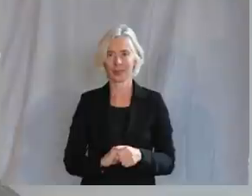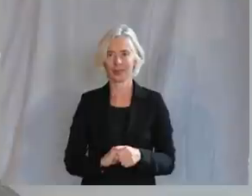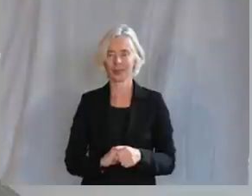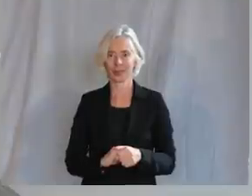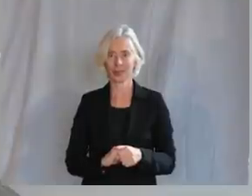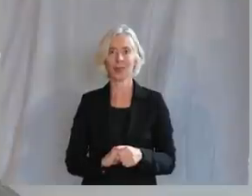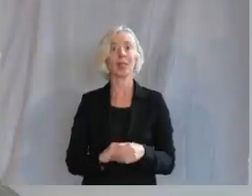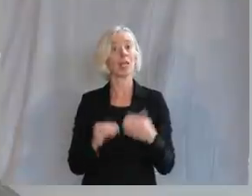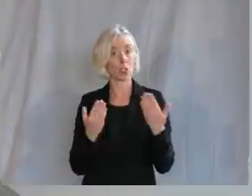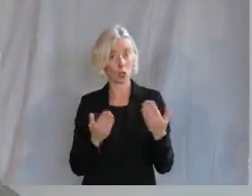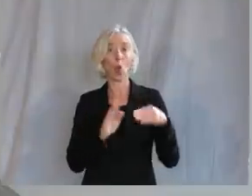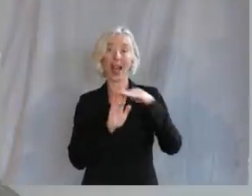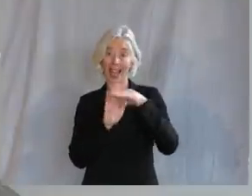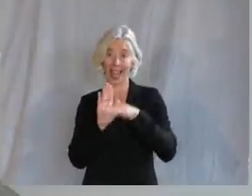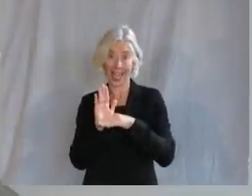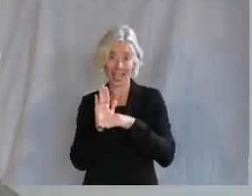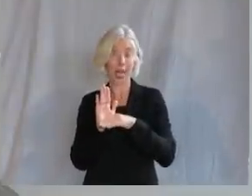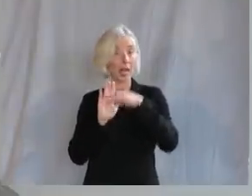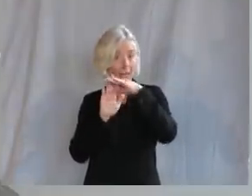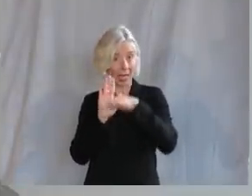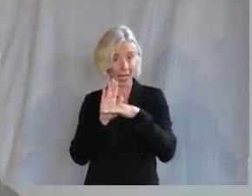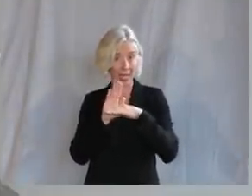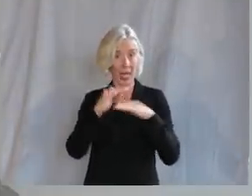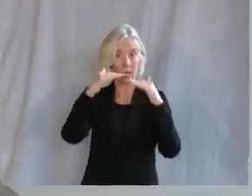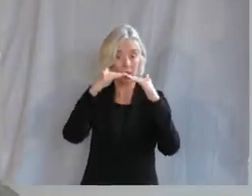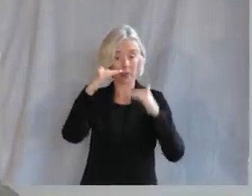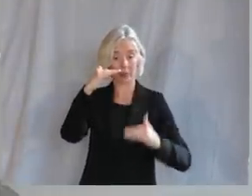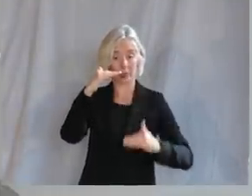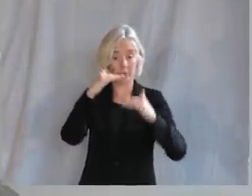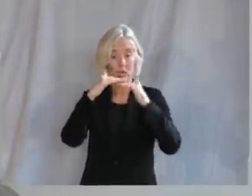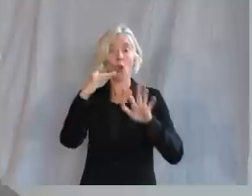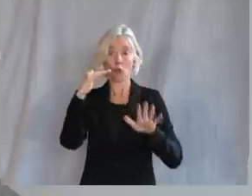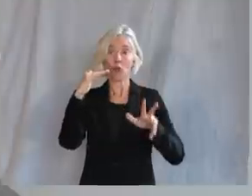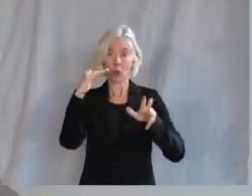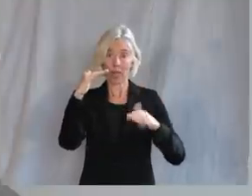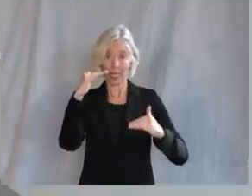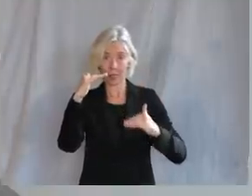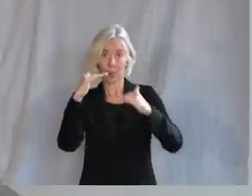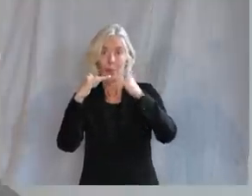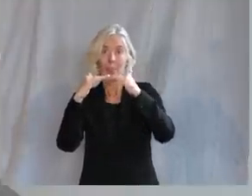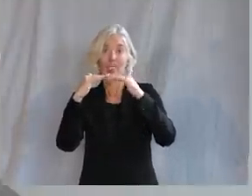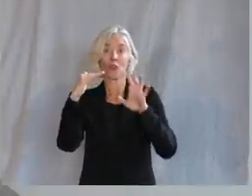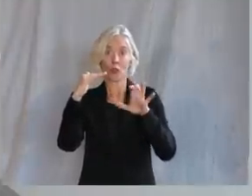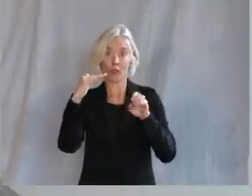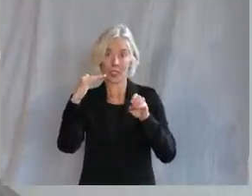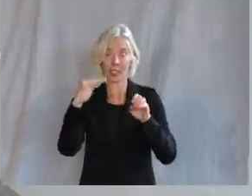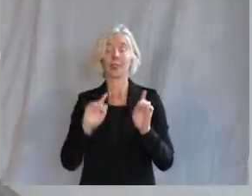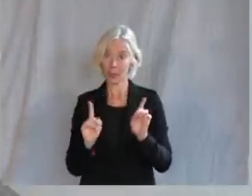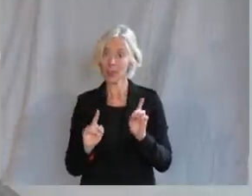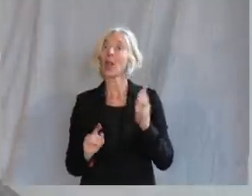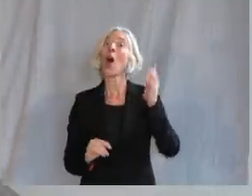Das sind die Regeln, die gelten zwischen 35 und 50. Sollten wir in den nächsten Tagen die Inzidenz von 50